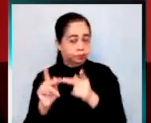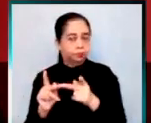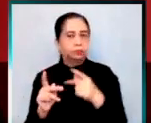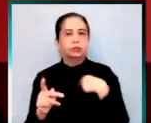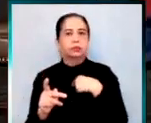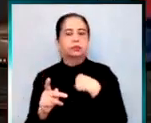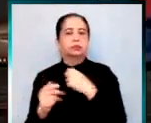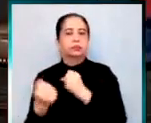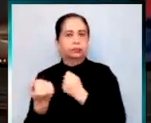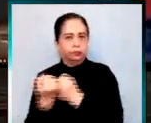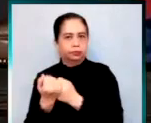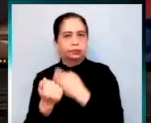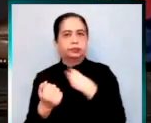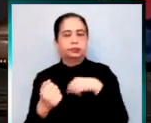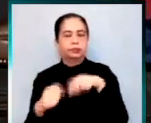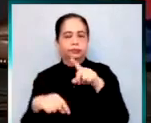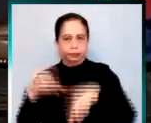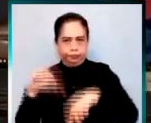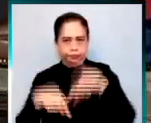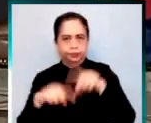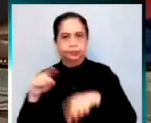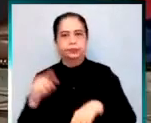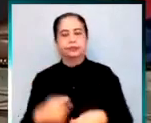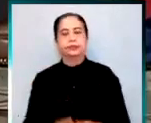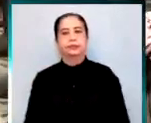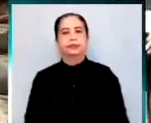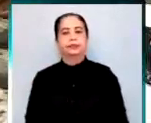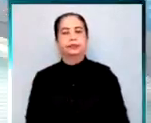and our friend. Ivan Mirina, GMA News.